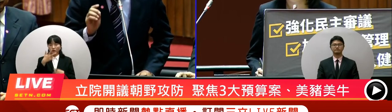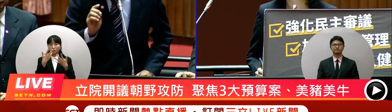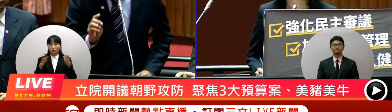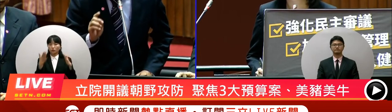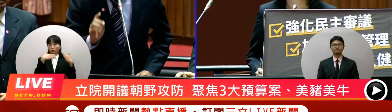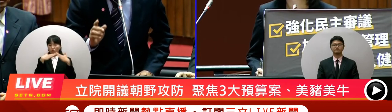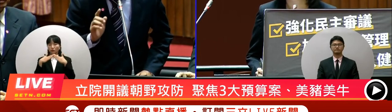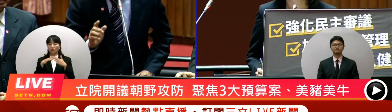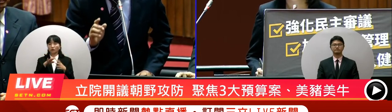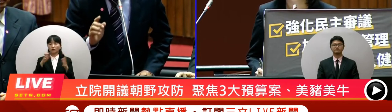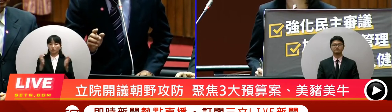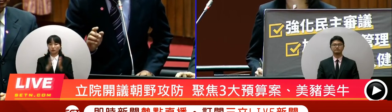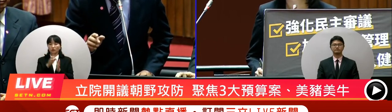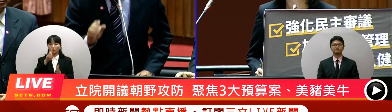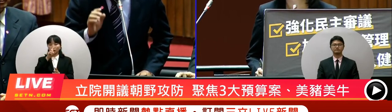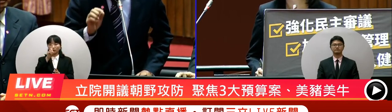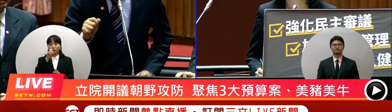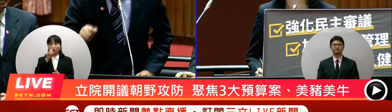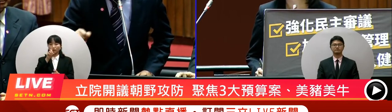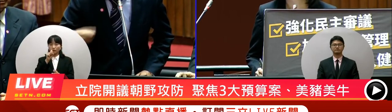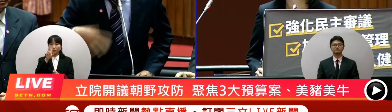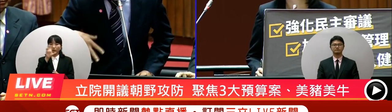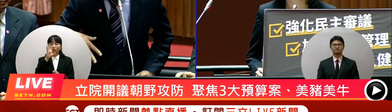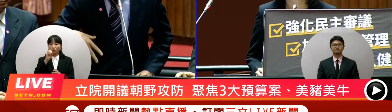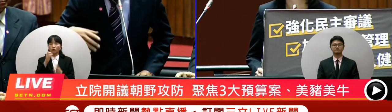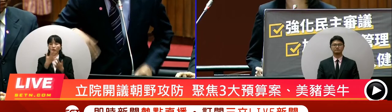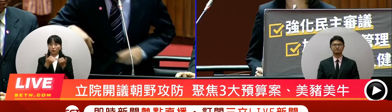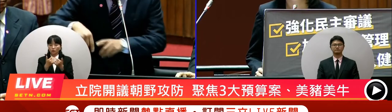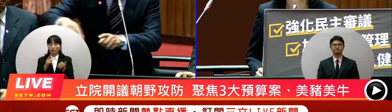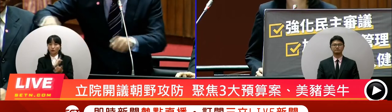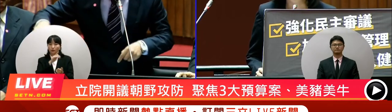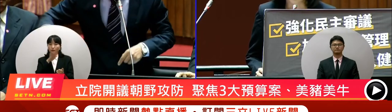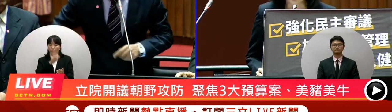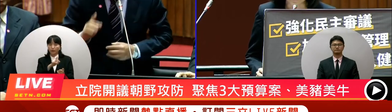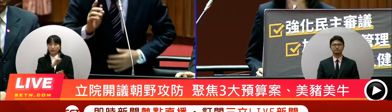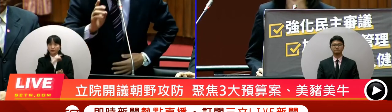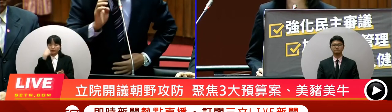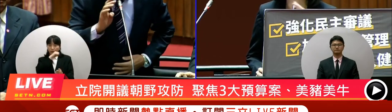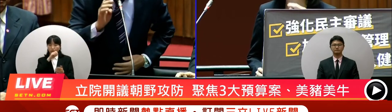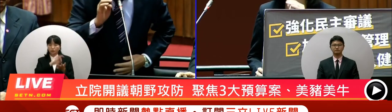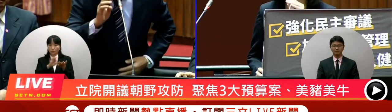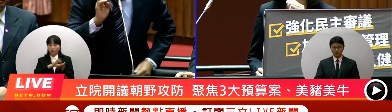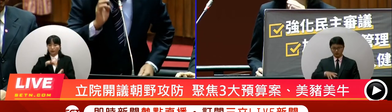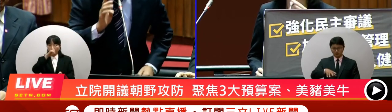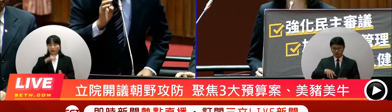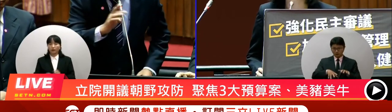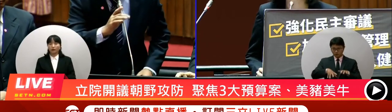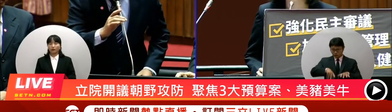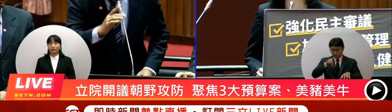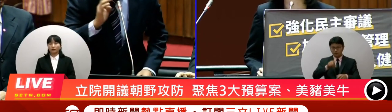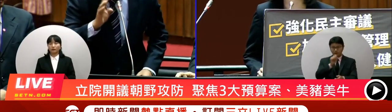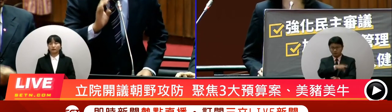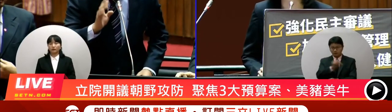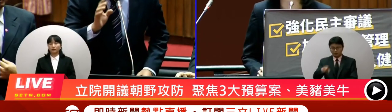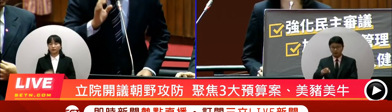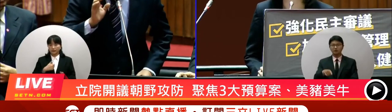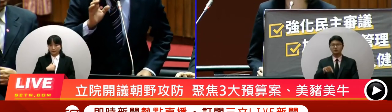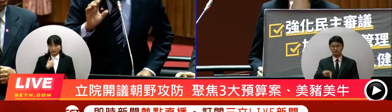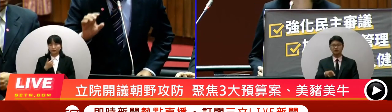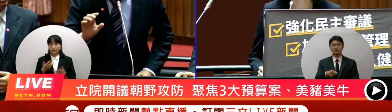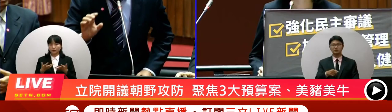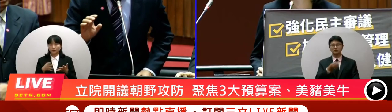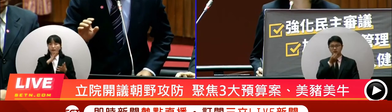3700多个学校180万学童应采用在地食材，在地就是 优先采用，当初并非禁止， 但是 采用非在地食材， 实际上